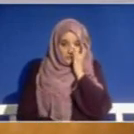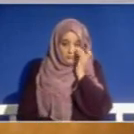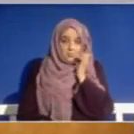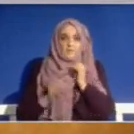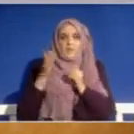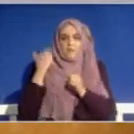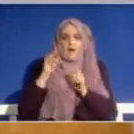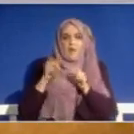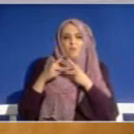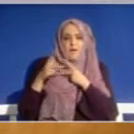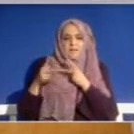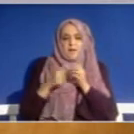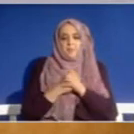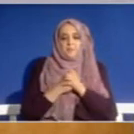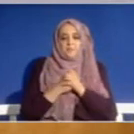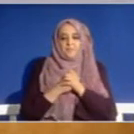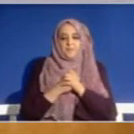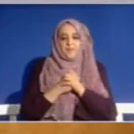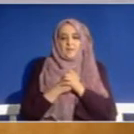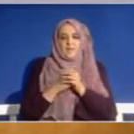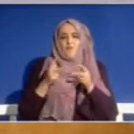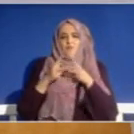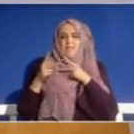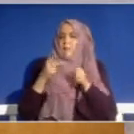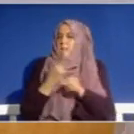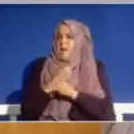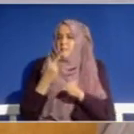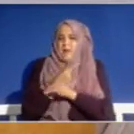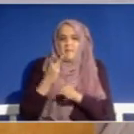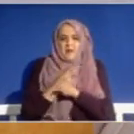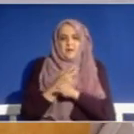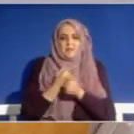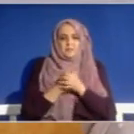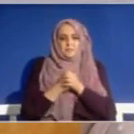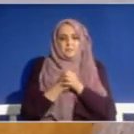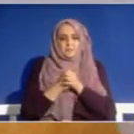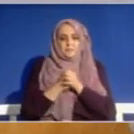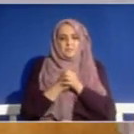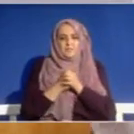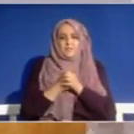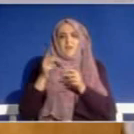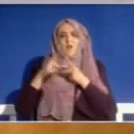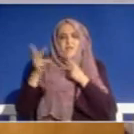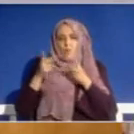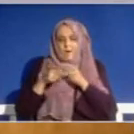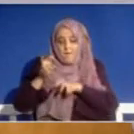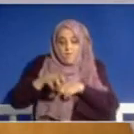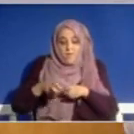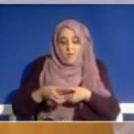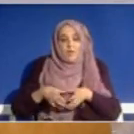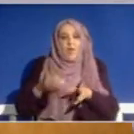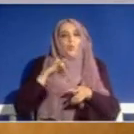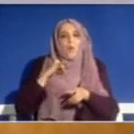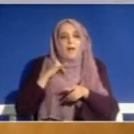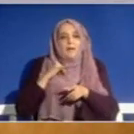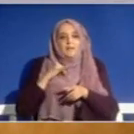جار، الجار هذا من أذيته له صرف قنوات صرف المياه القذرة،